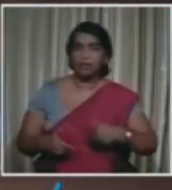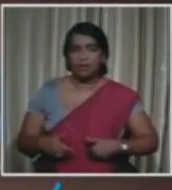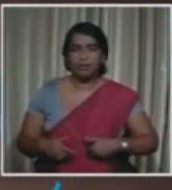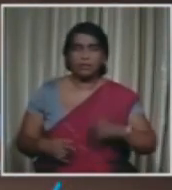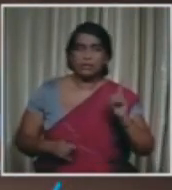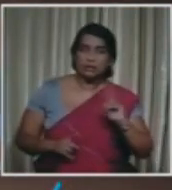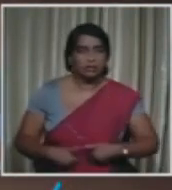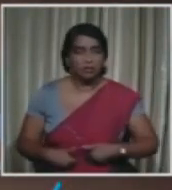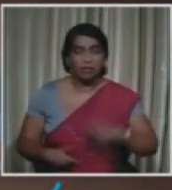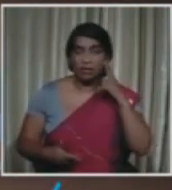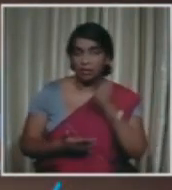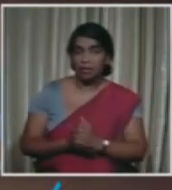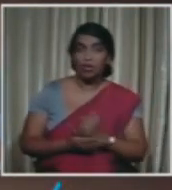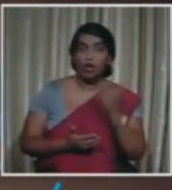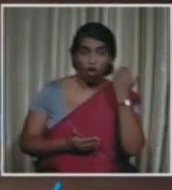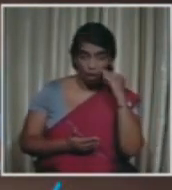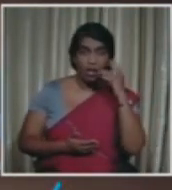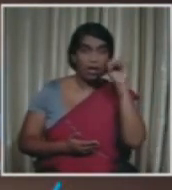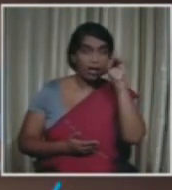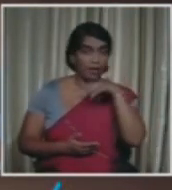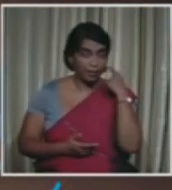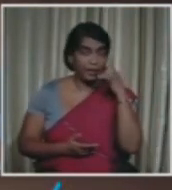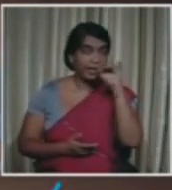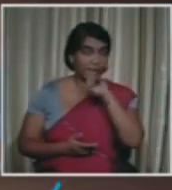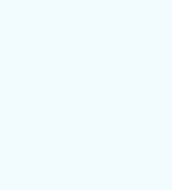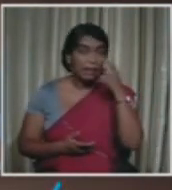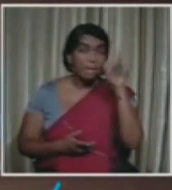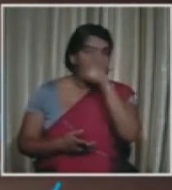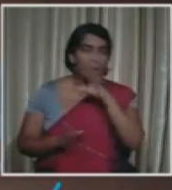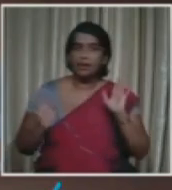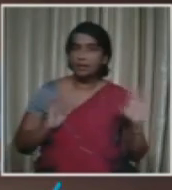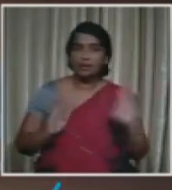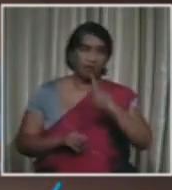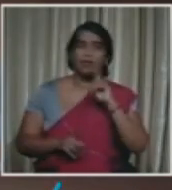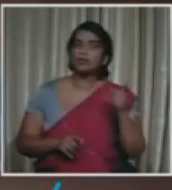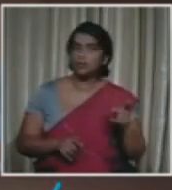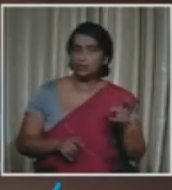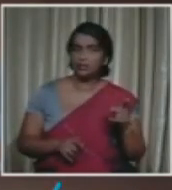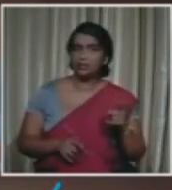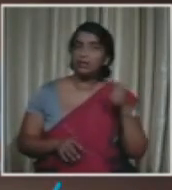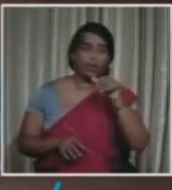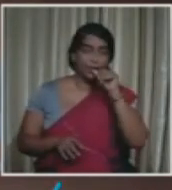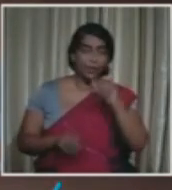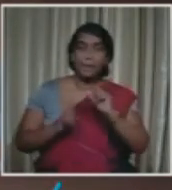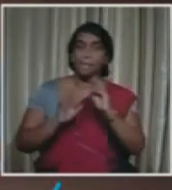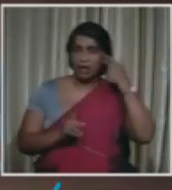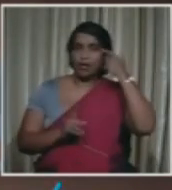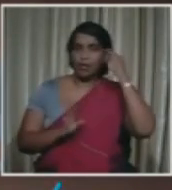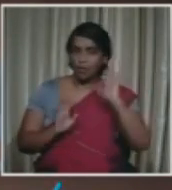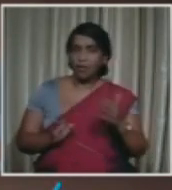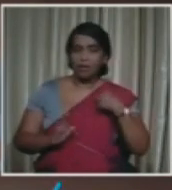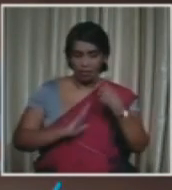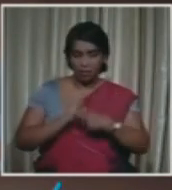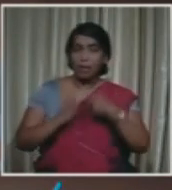තියෙනවා. කුසගින්න දැනෙන්නේ කොළපාටද රතුපාටද නිල්පාටද දම්පාටද කියලා නෙවෙයි ගුරුපාටද කියලා නෙවෙයි අඩුමතරමේ අග්‍රාමාත්‍යවරයාට දැනෙන්න ඕන මේ